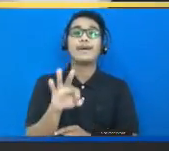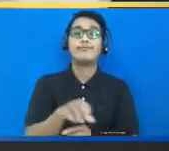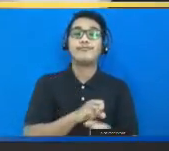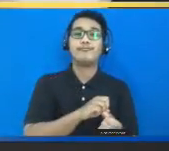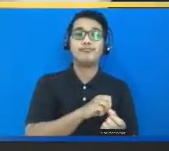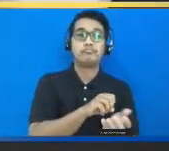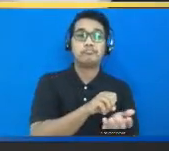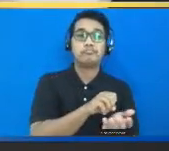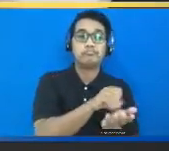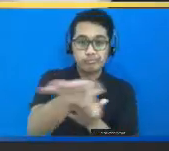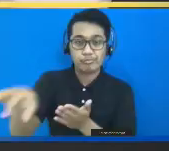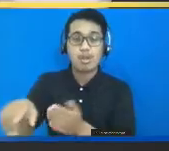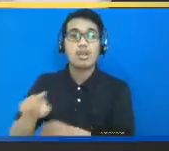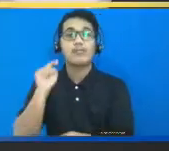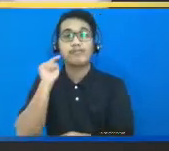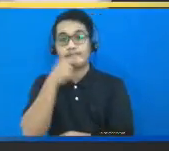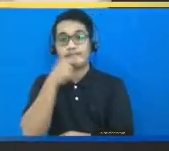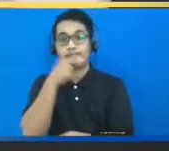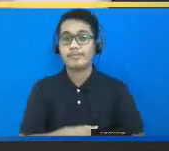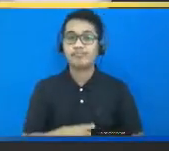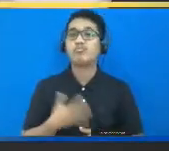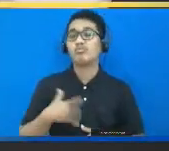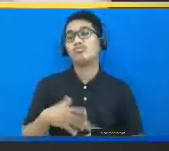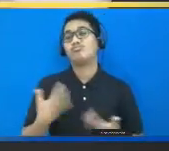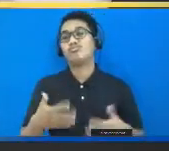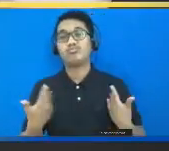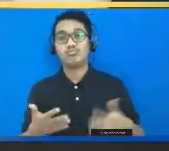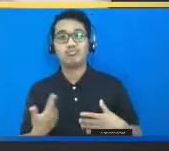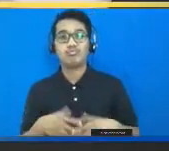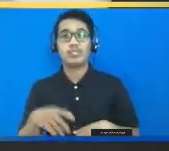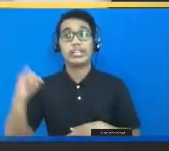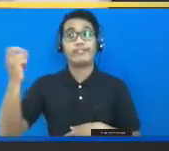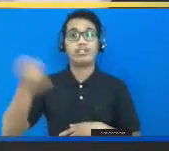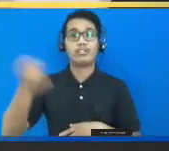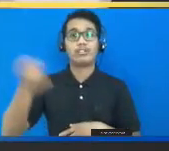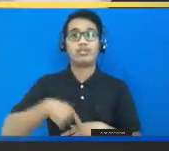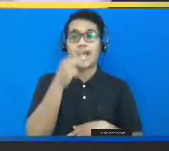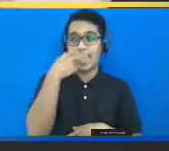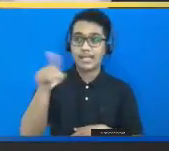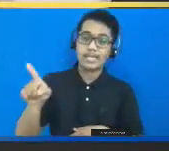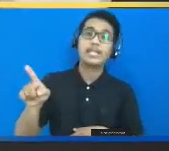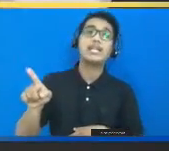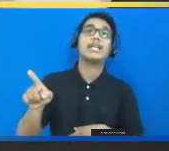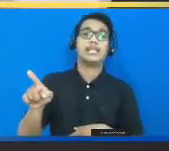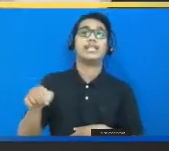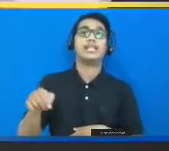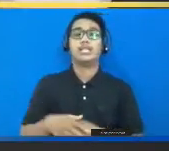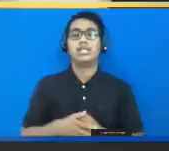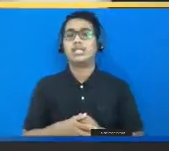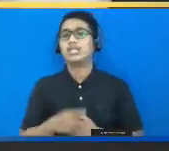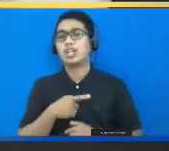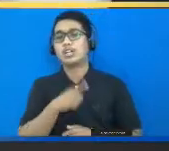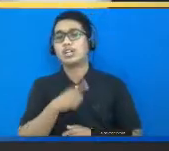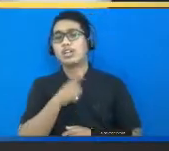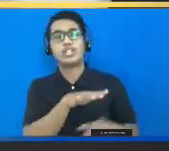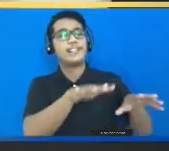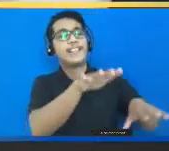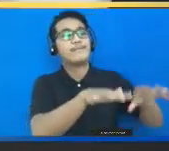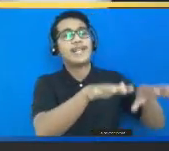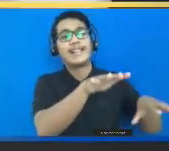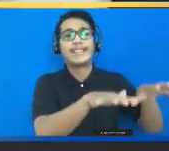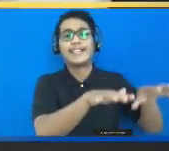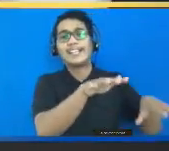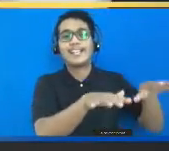seminggu gitu Ini antusiasnya apa investor asing cuman Memang mereka hanya menanyakan stabilitas dari